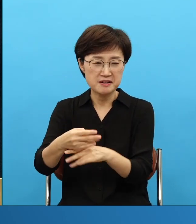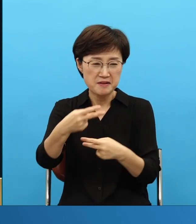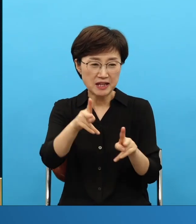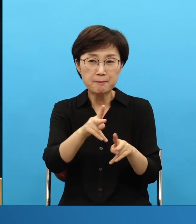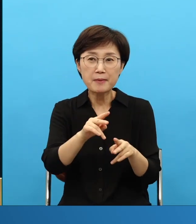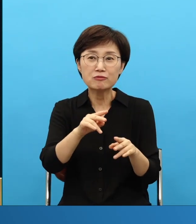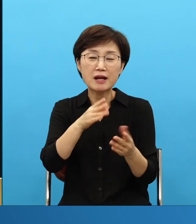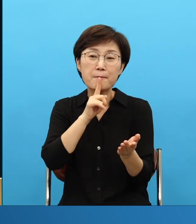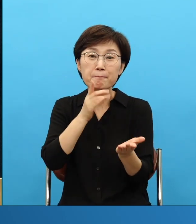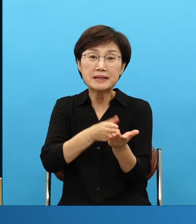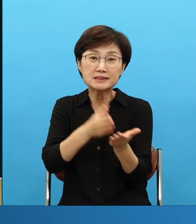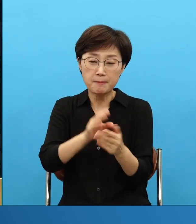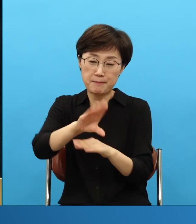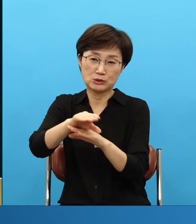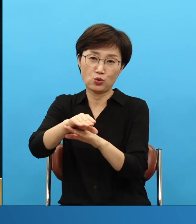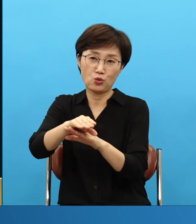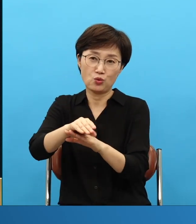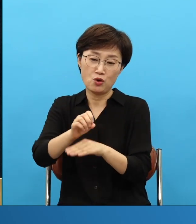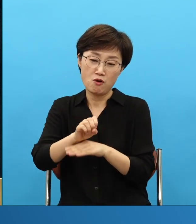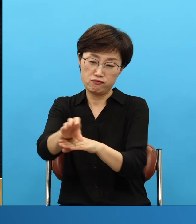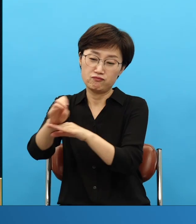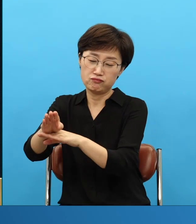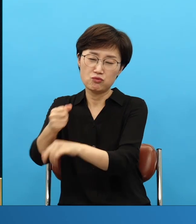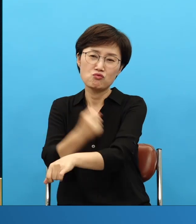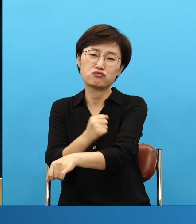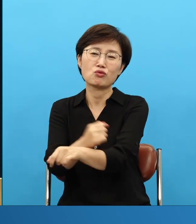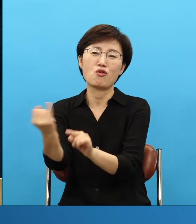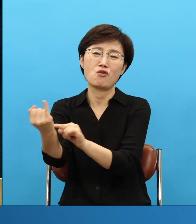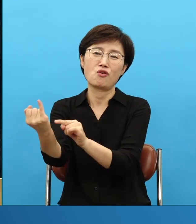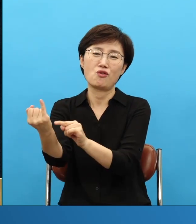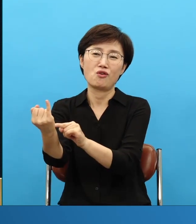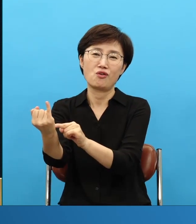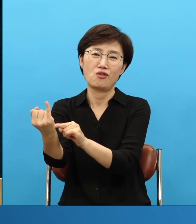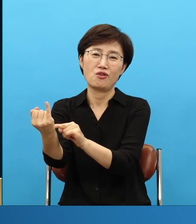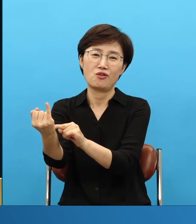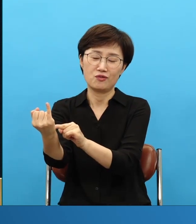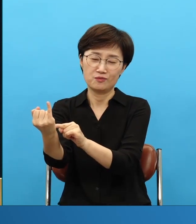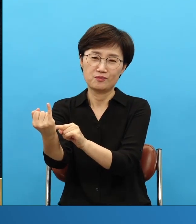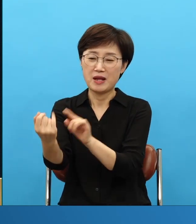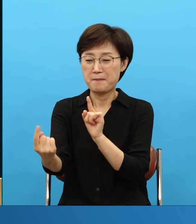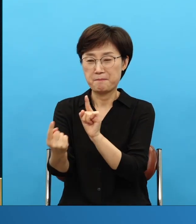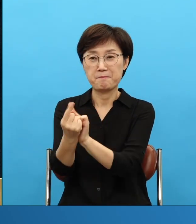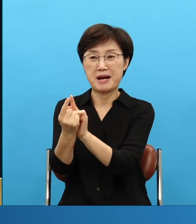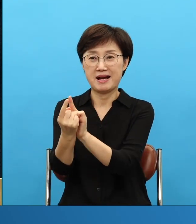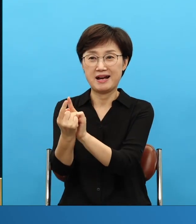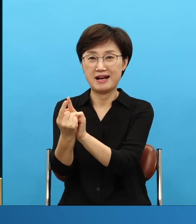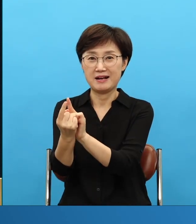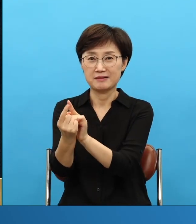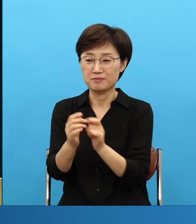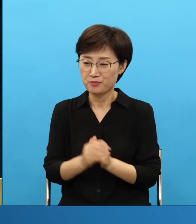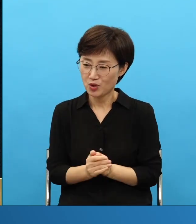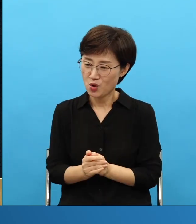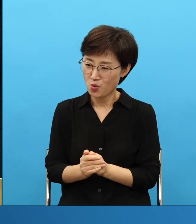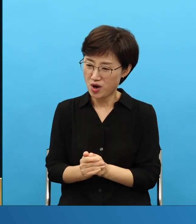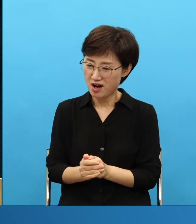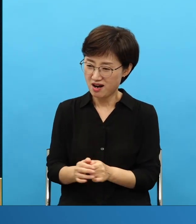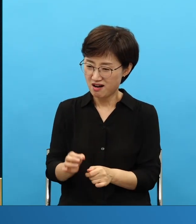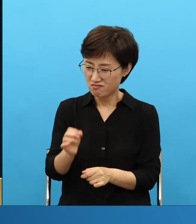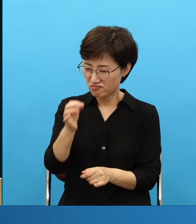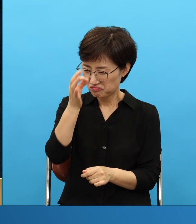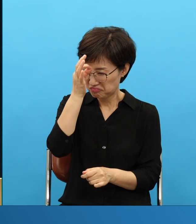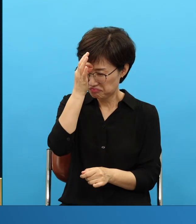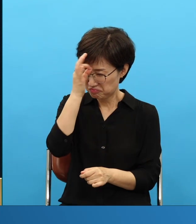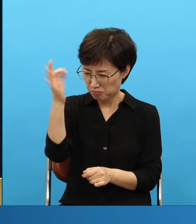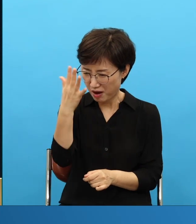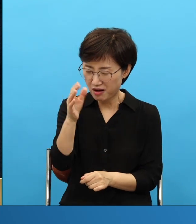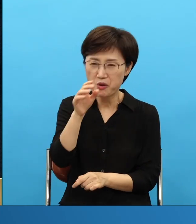our teams, but she came to receive the gospel, met with our teams, and is praying to continue to send out 상당한 these 그 gospel broadcasts. 실력을 갖추고